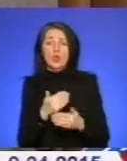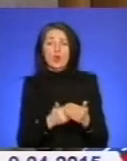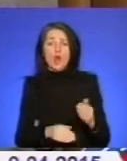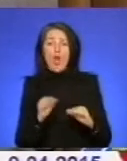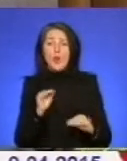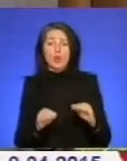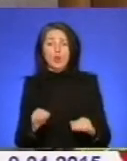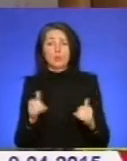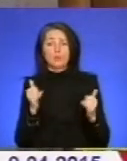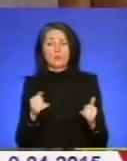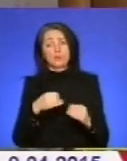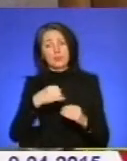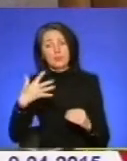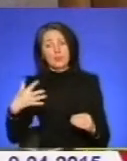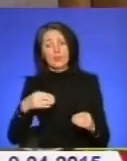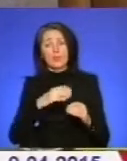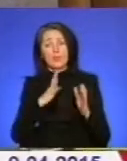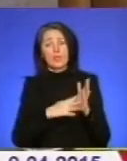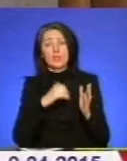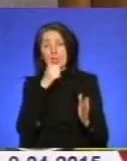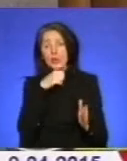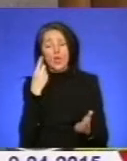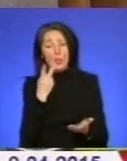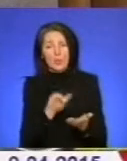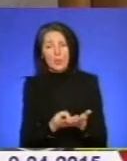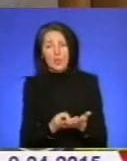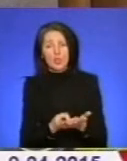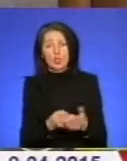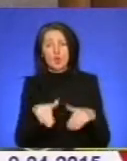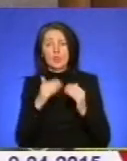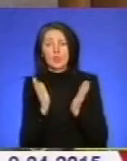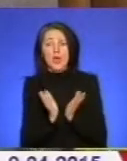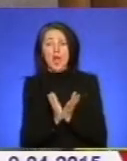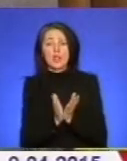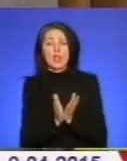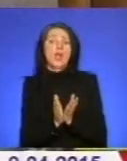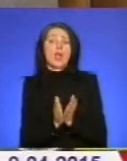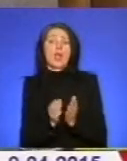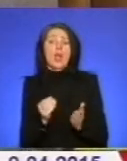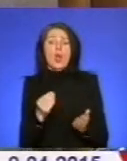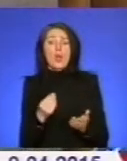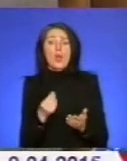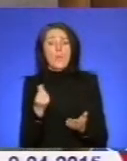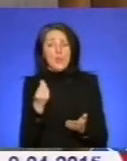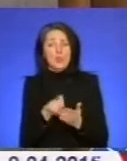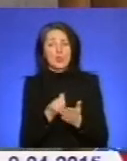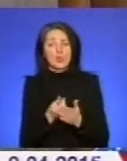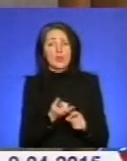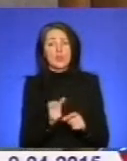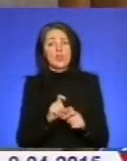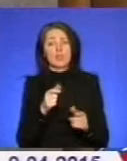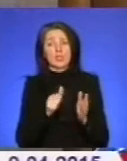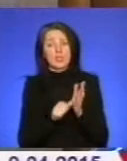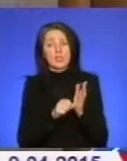розроблені на 15-19 роки, передбачено загальний обсяг фінансування більше 6 мільйонів гривень, в тому